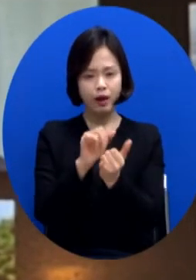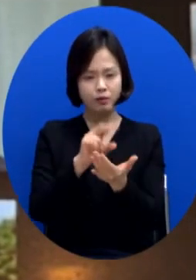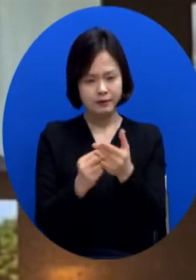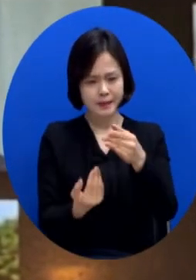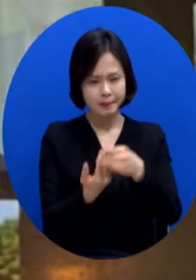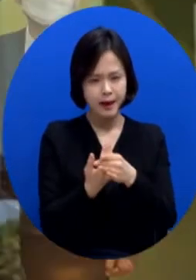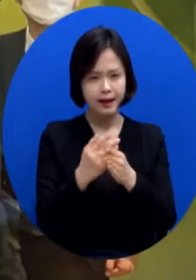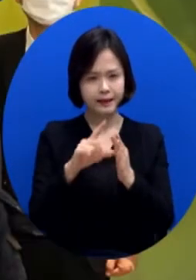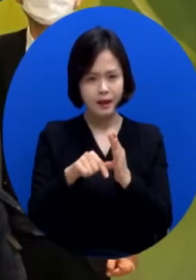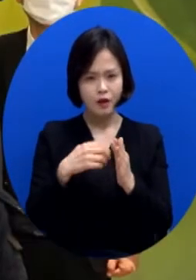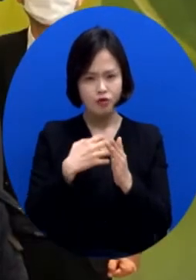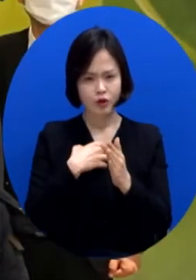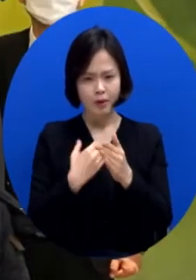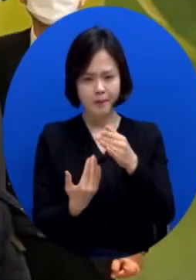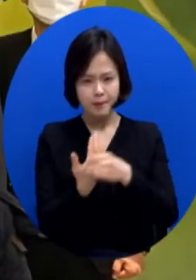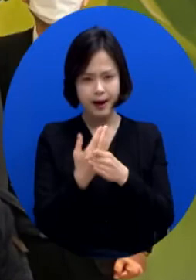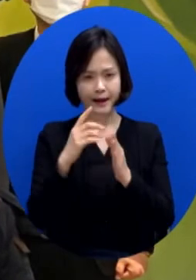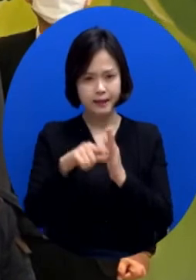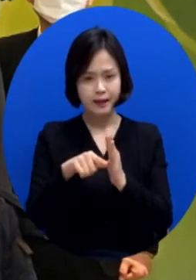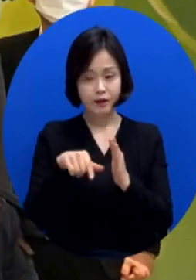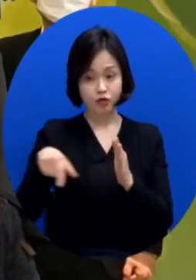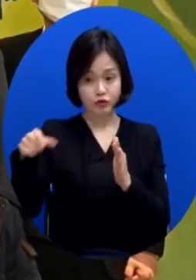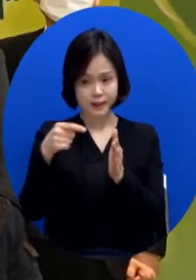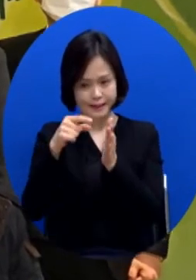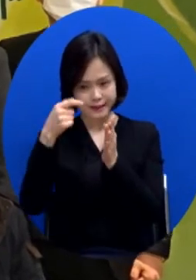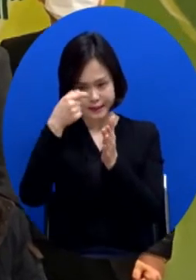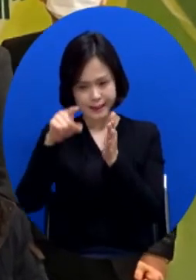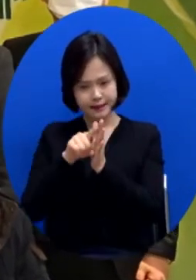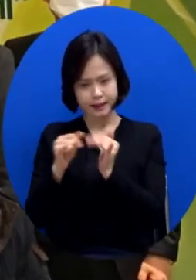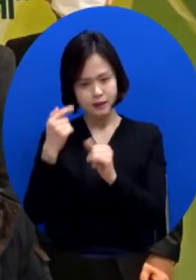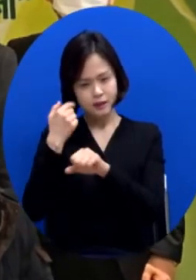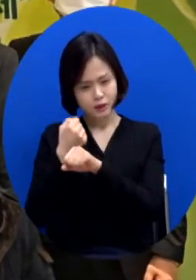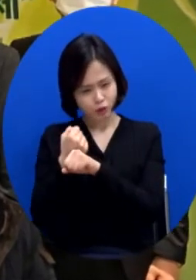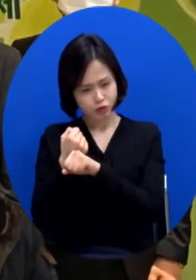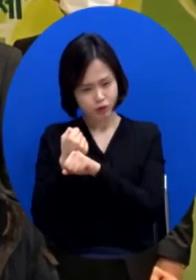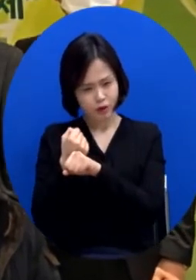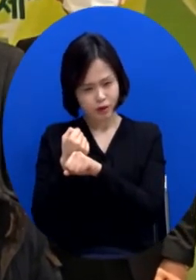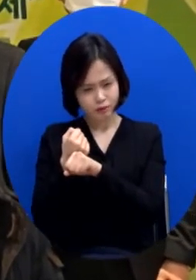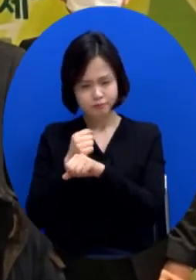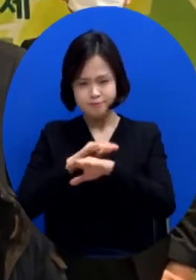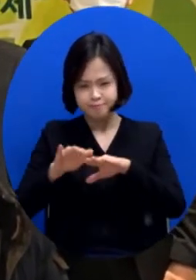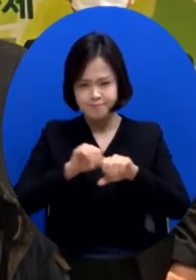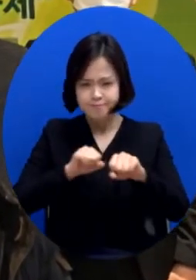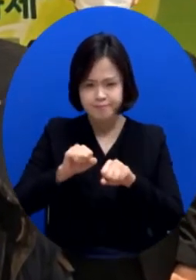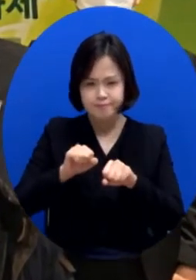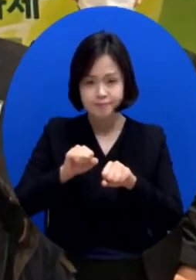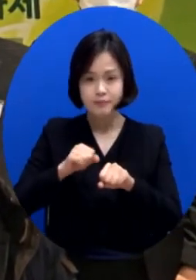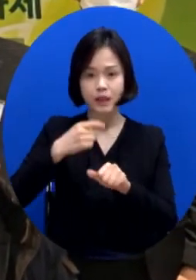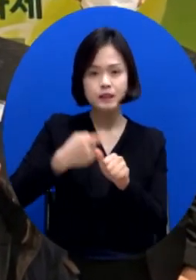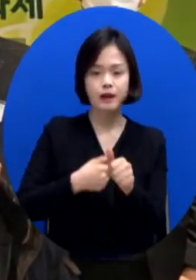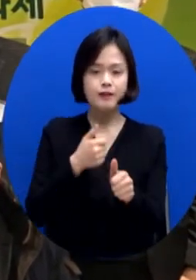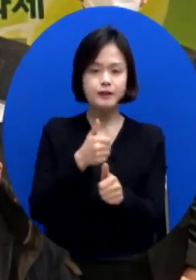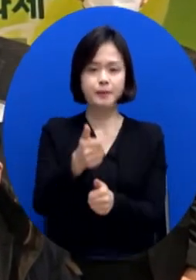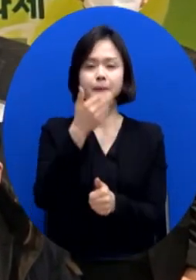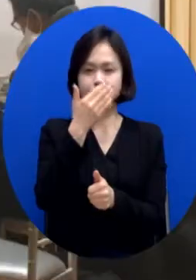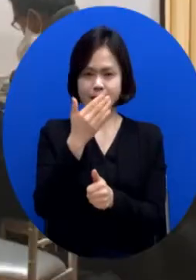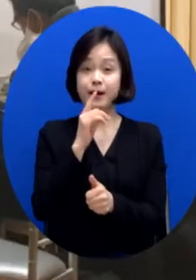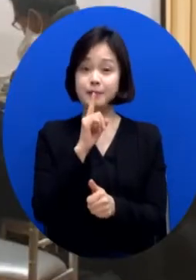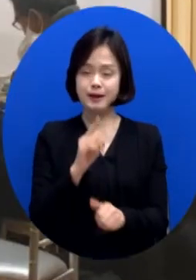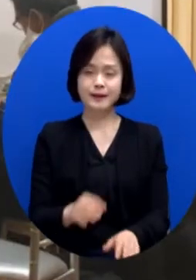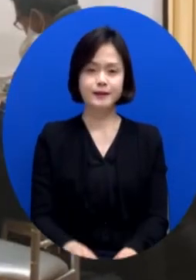신학자들이 실천적으로 연구하고 교회 공동체가 효과적으로 대응한다면 잘 극복할 수 있을 것이라고 전했습니다